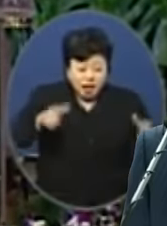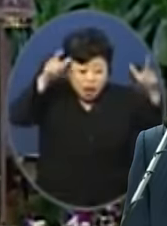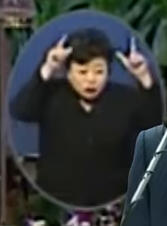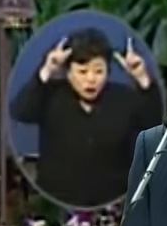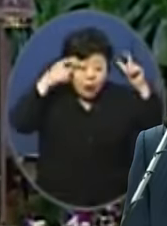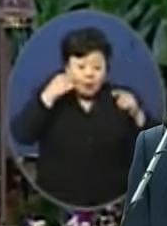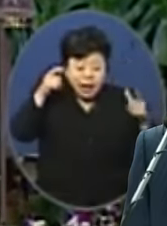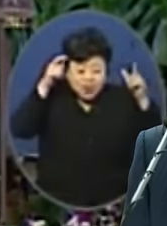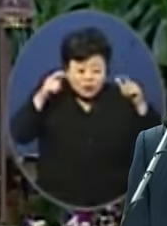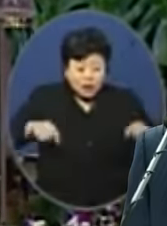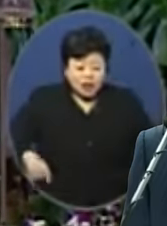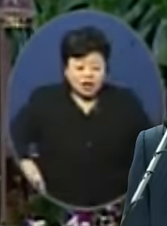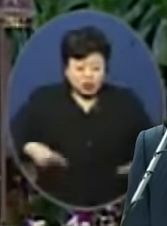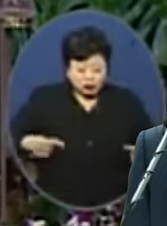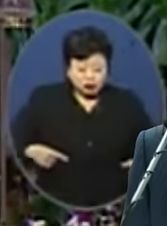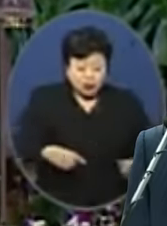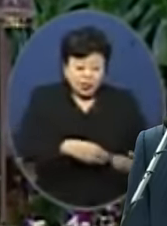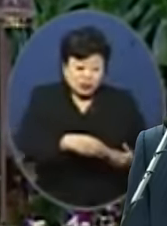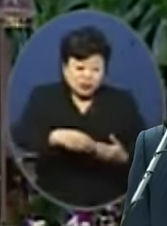것입니다. 그러니